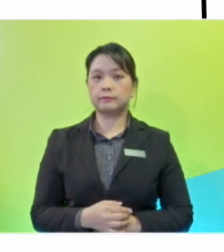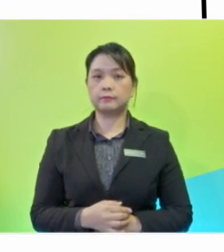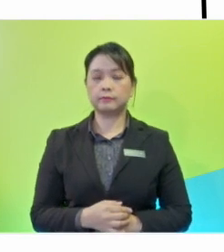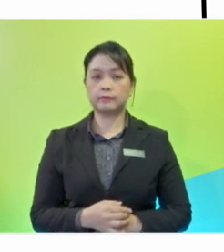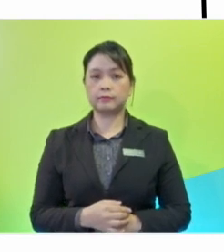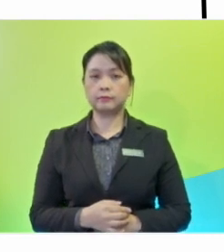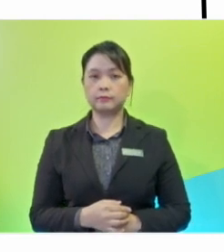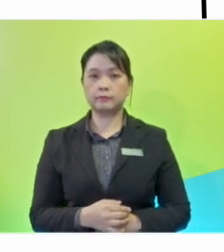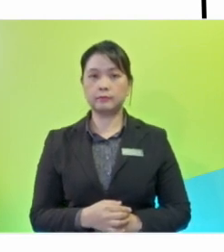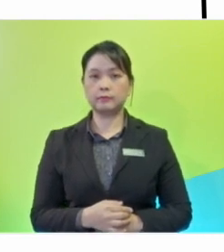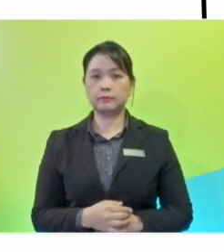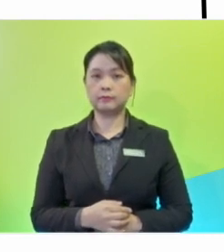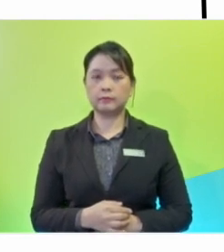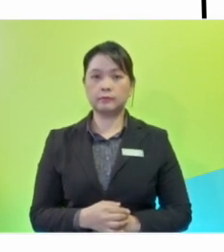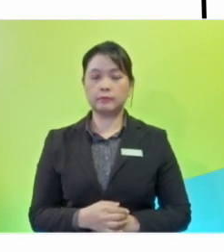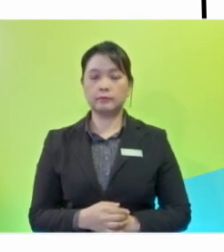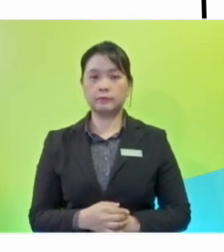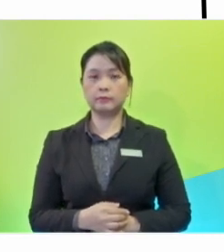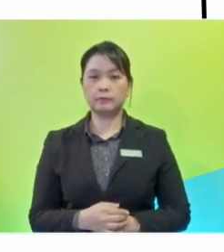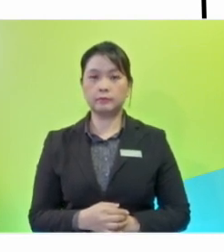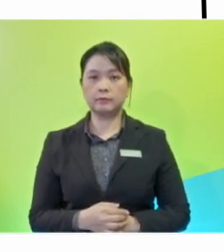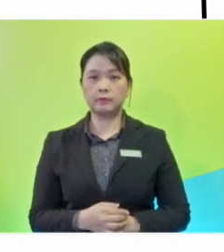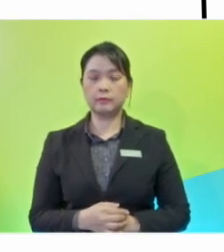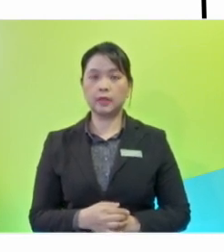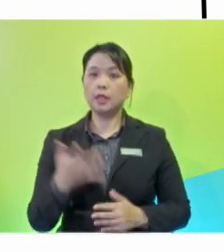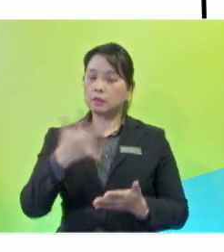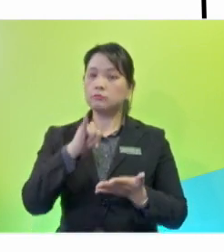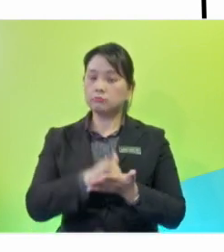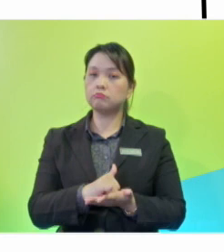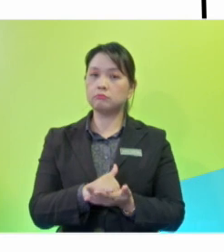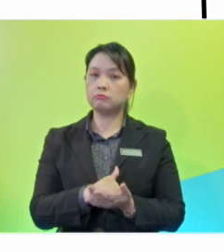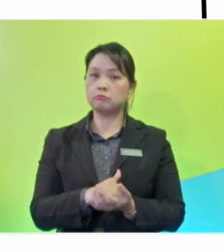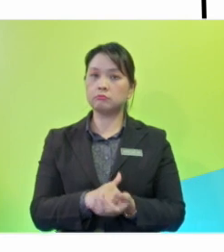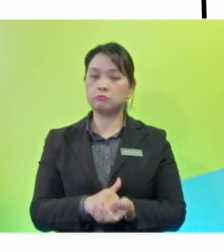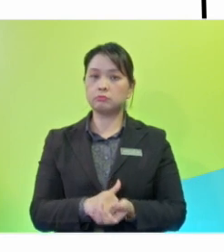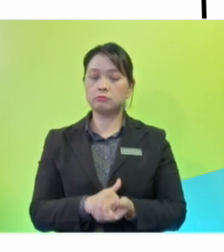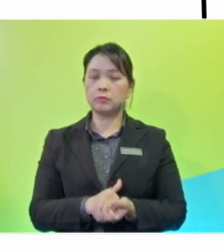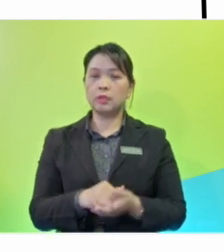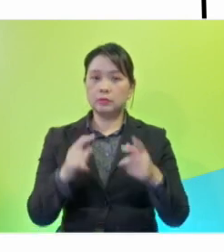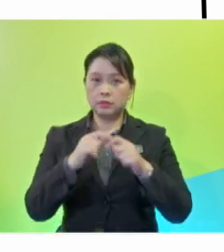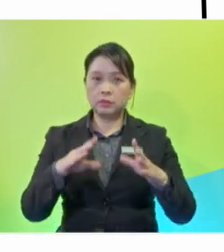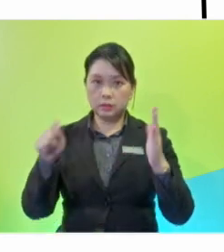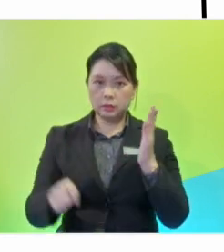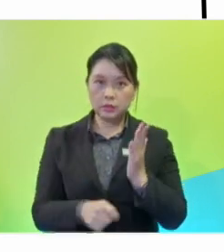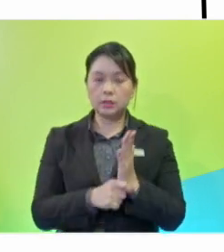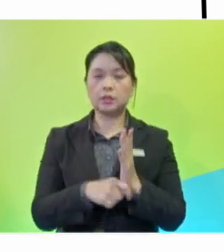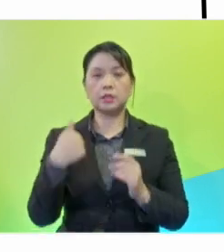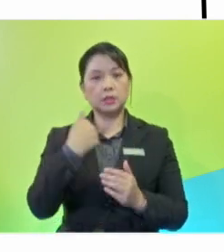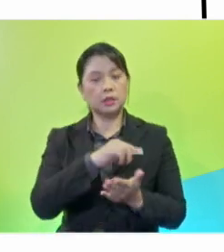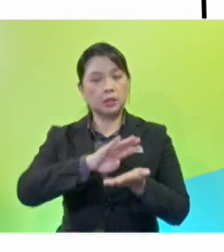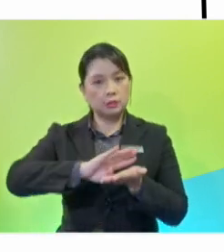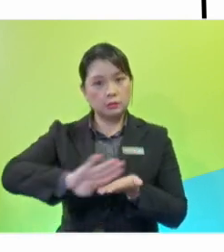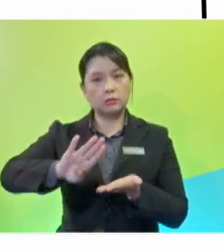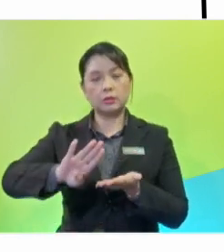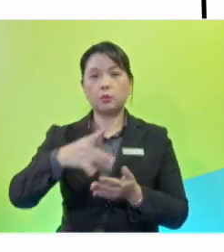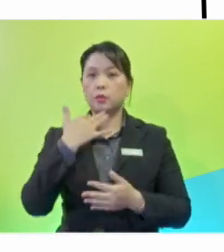5767 dan -2 Oke kemudian kita tambahkan Oke kita tambahkan antara nilai ini itulah yang